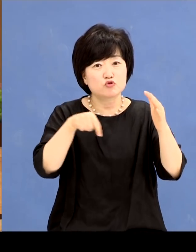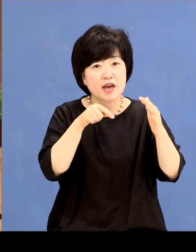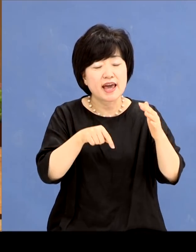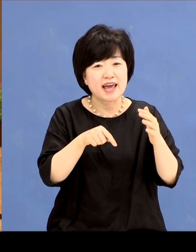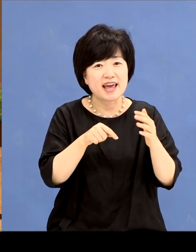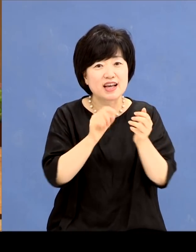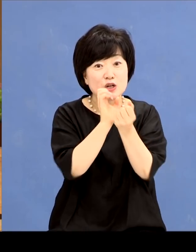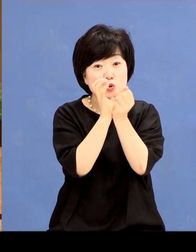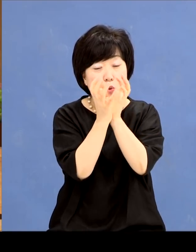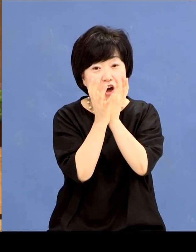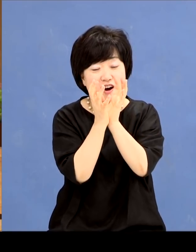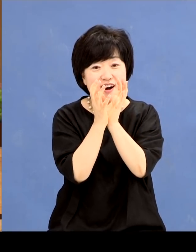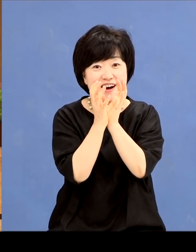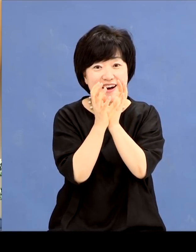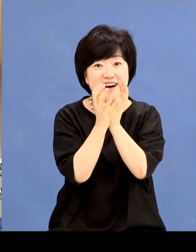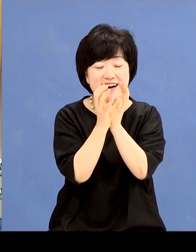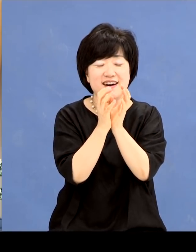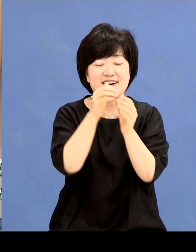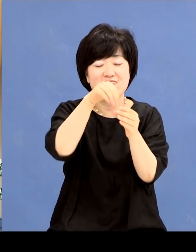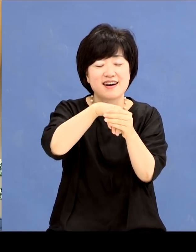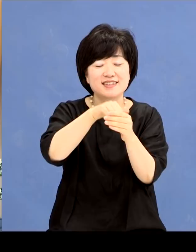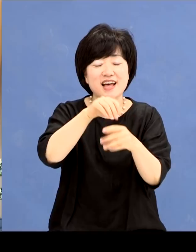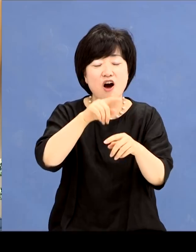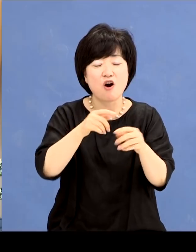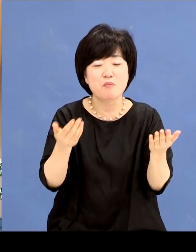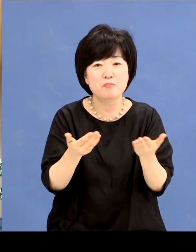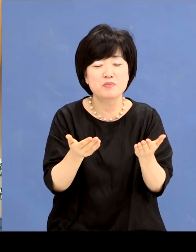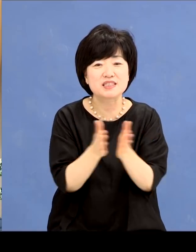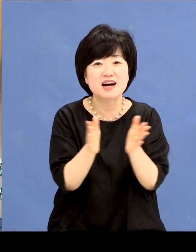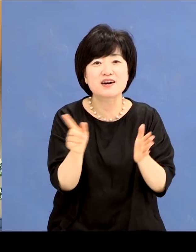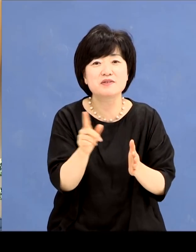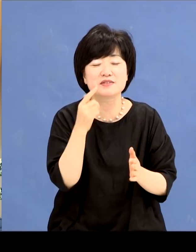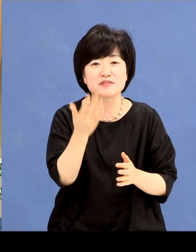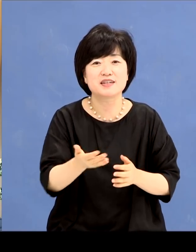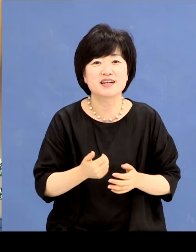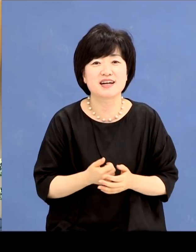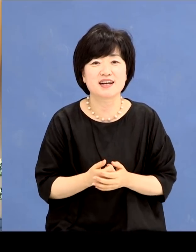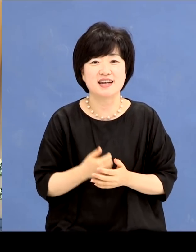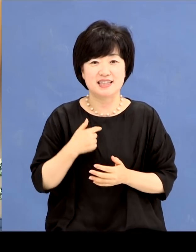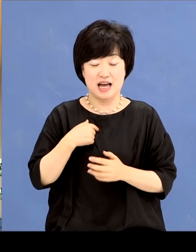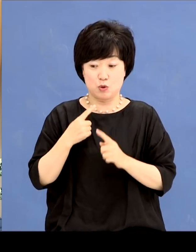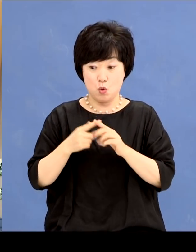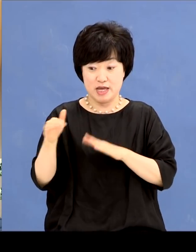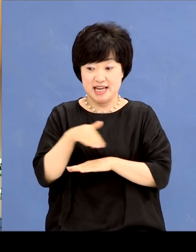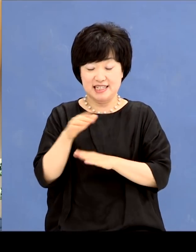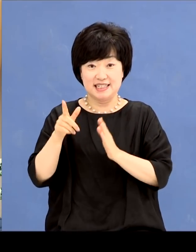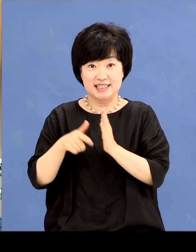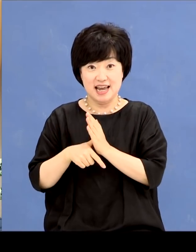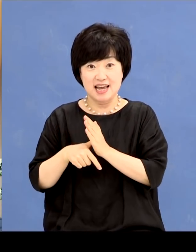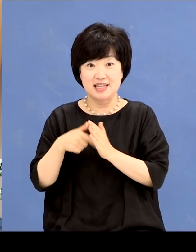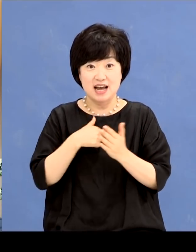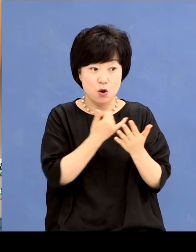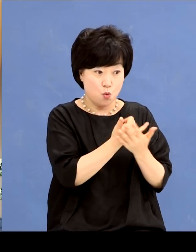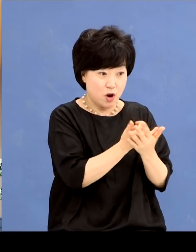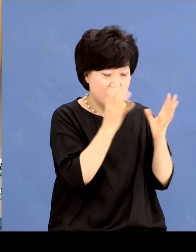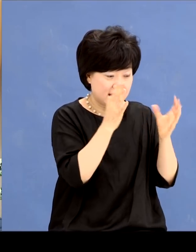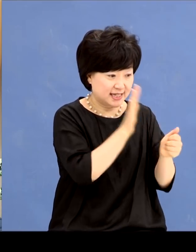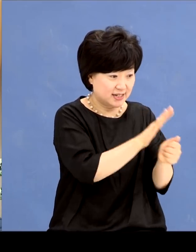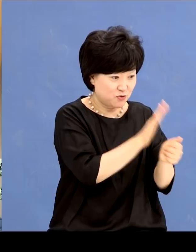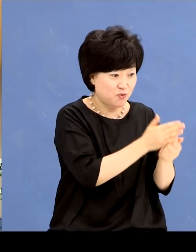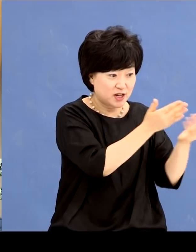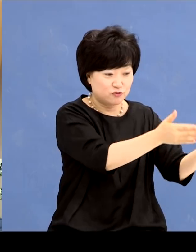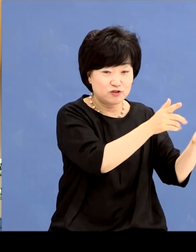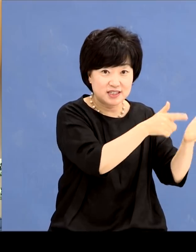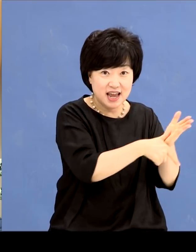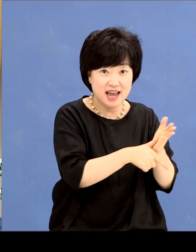조경 사업을 시작하게 된 이유가 있나요? 제가 교회를 다녔는데 교회 다녔던 집사님께서 제가 보육원 아이들을 돕는 걸 아시고